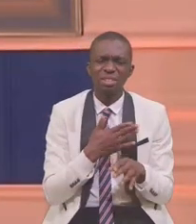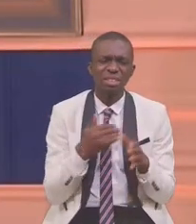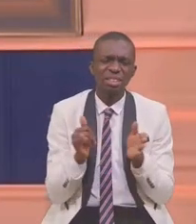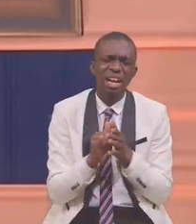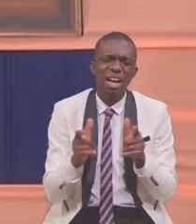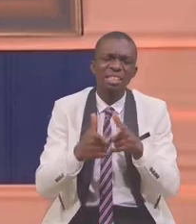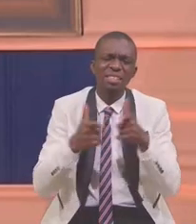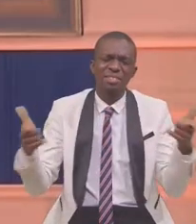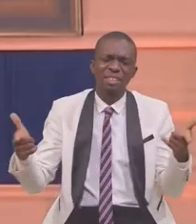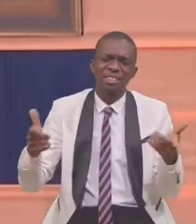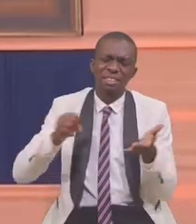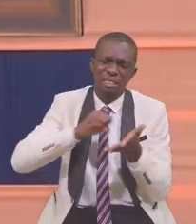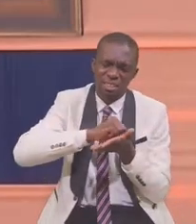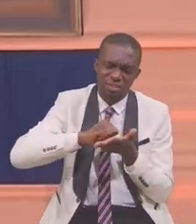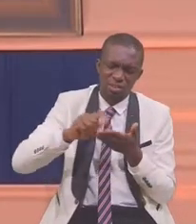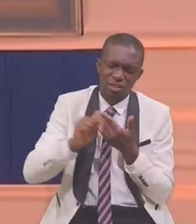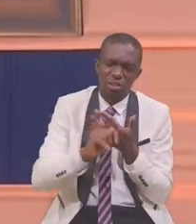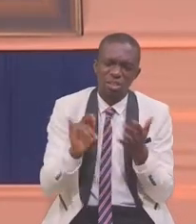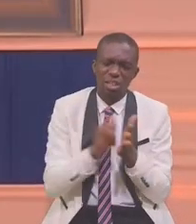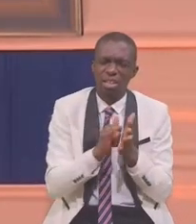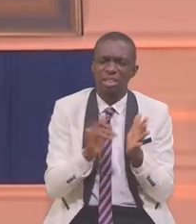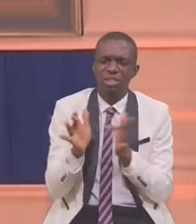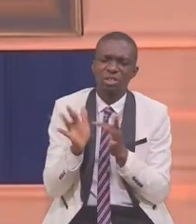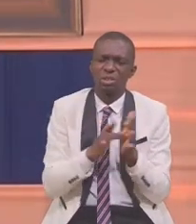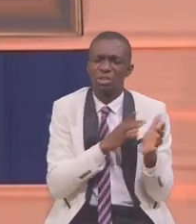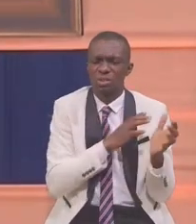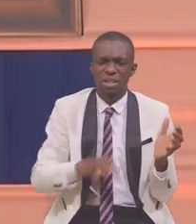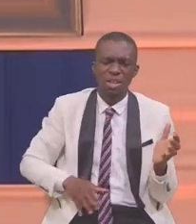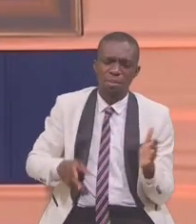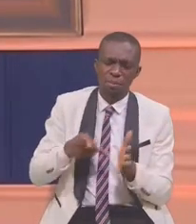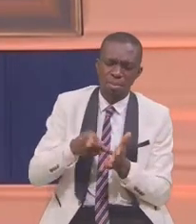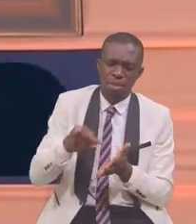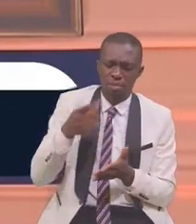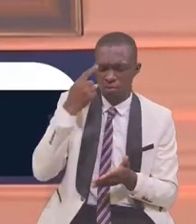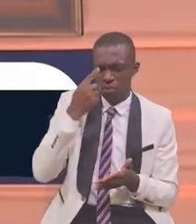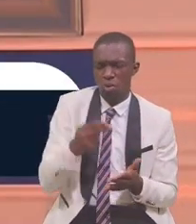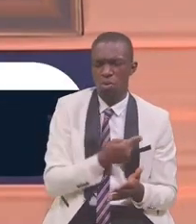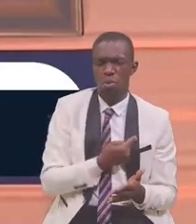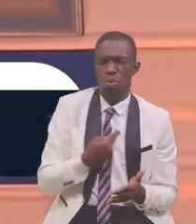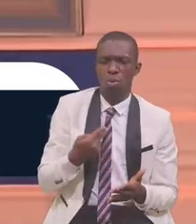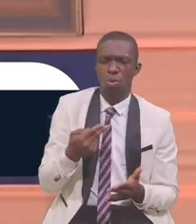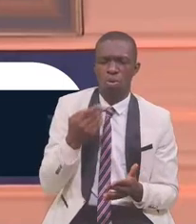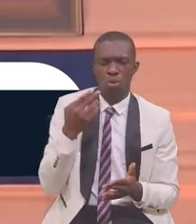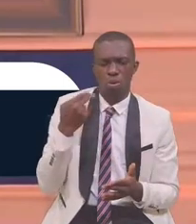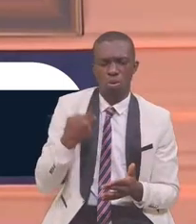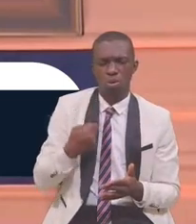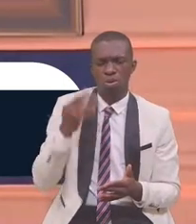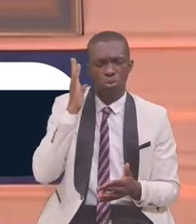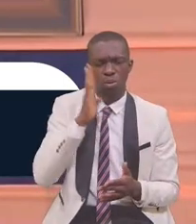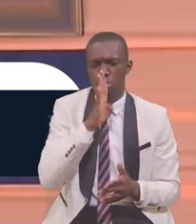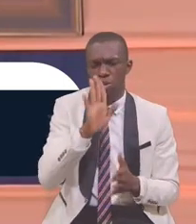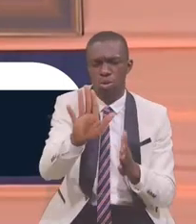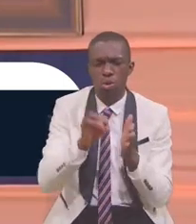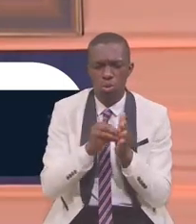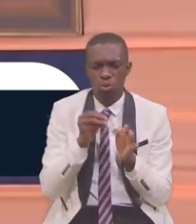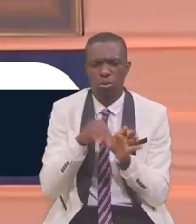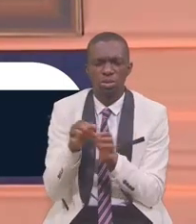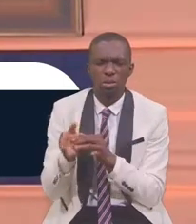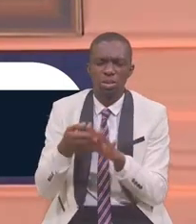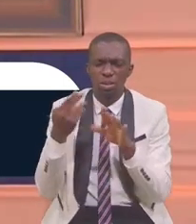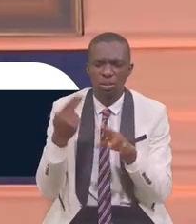prié sera la vôtre au nom de Jésus-Christ. Alors, troisième point maintenant, notre service et notre